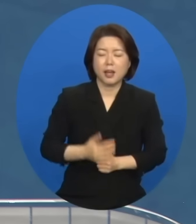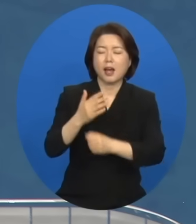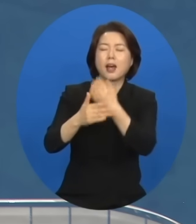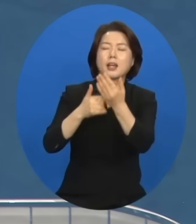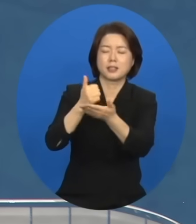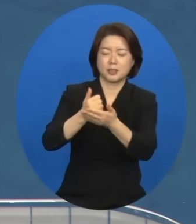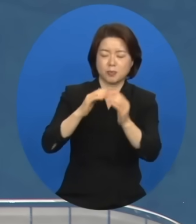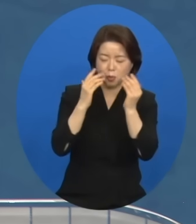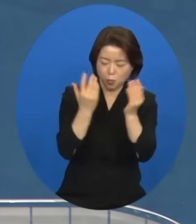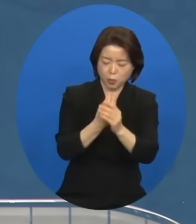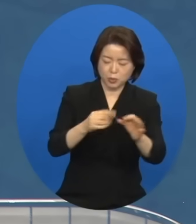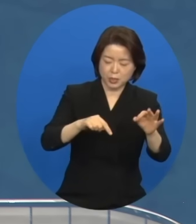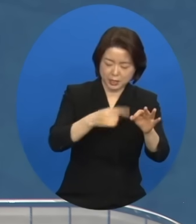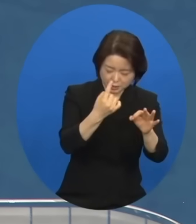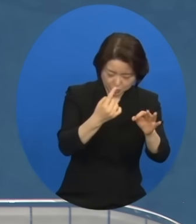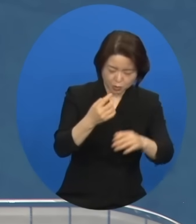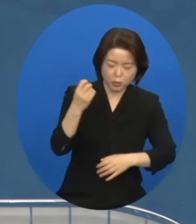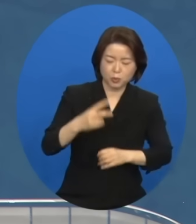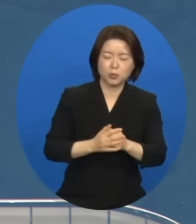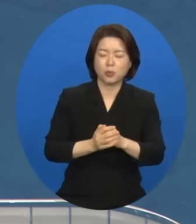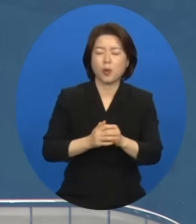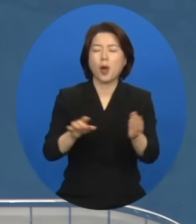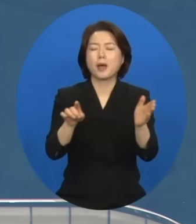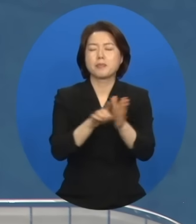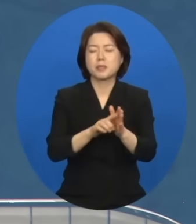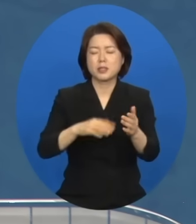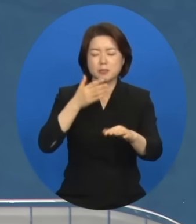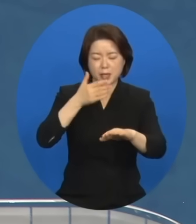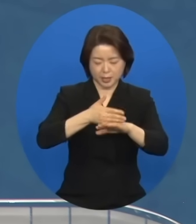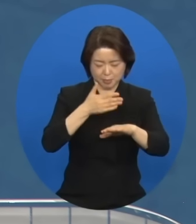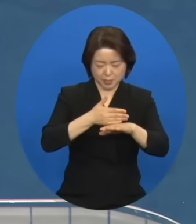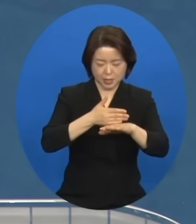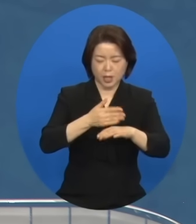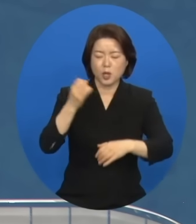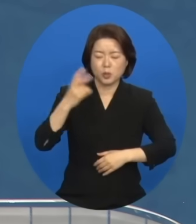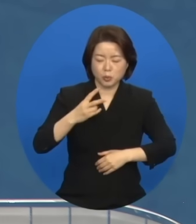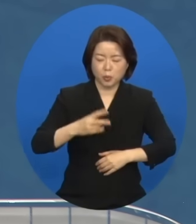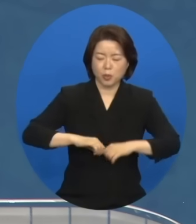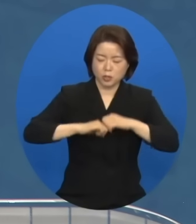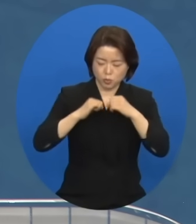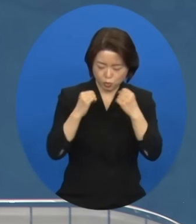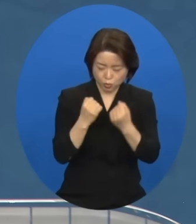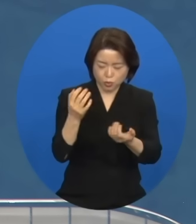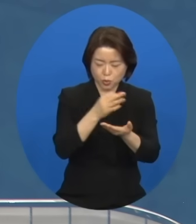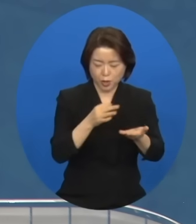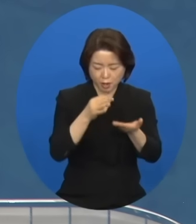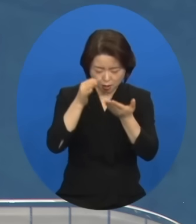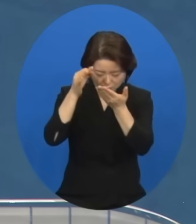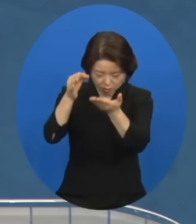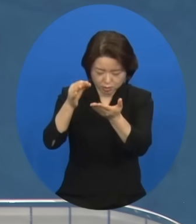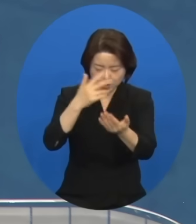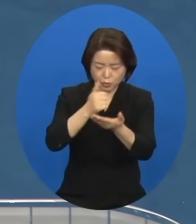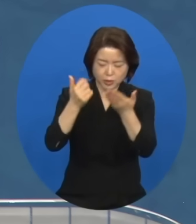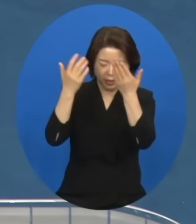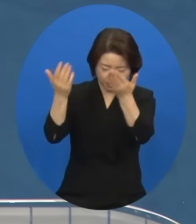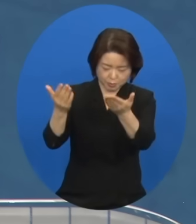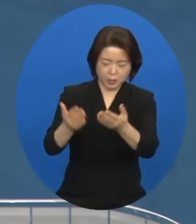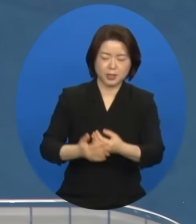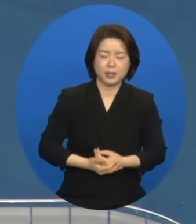하나님, 온전한 십일조와 그리고 믿음의 감사 그리고 순종의 헌금을 주님께